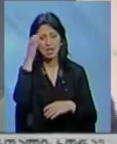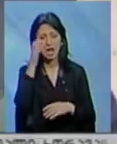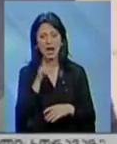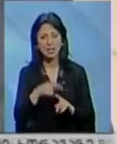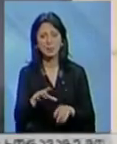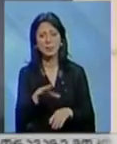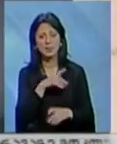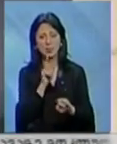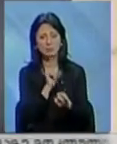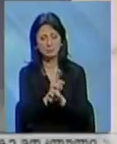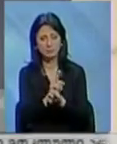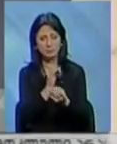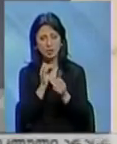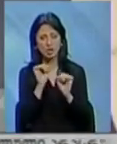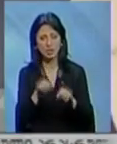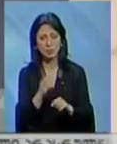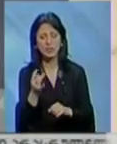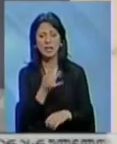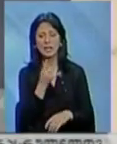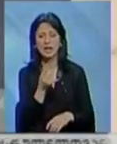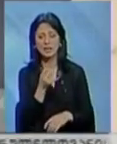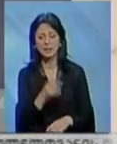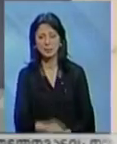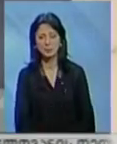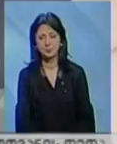აკადემიაში ჰქონდა შესაძლებლობა კიდევ ერთხელ